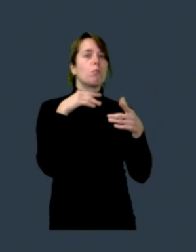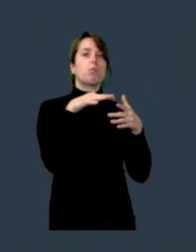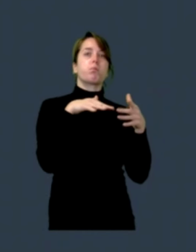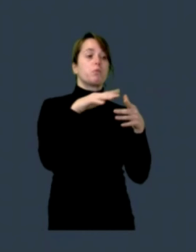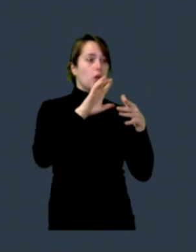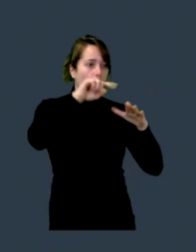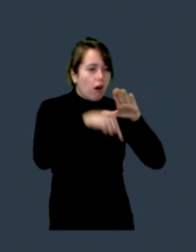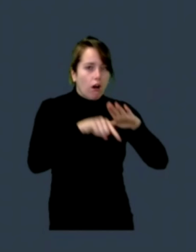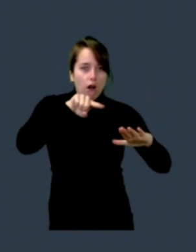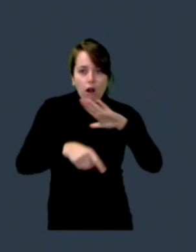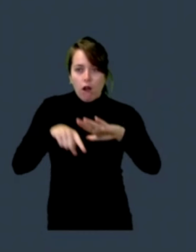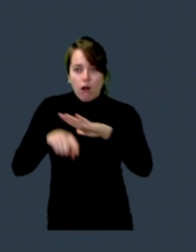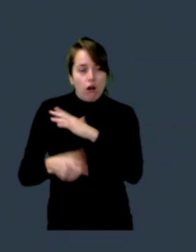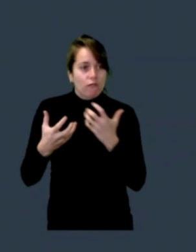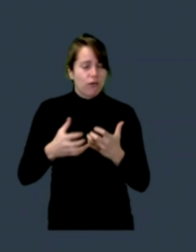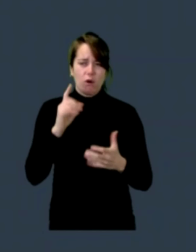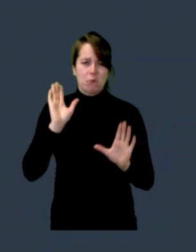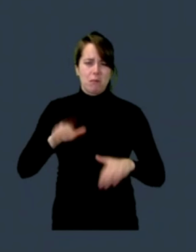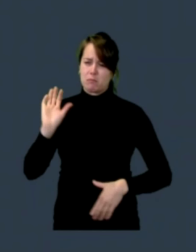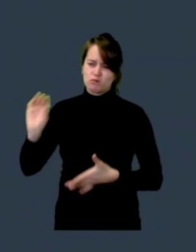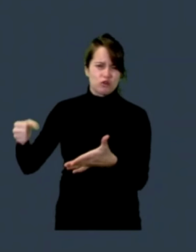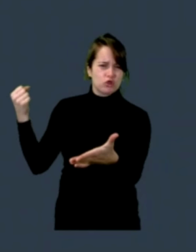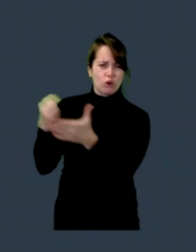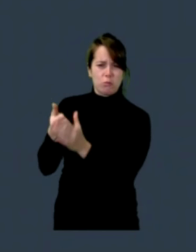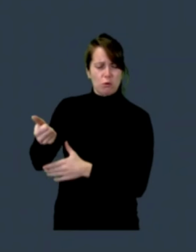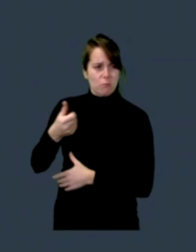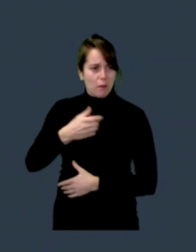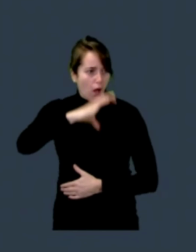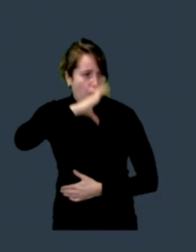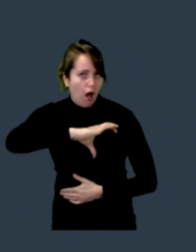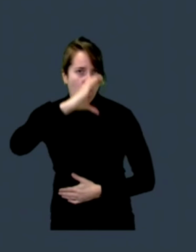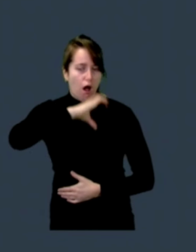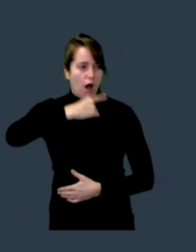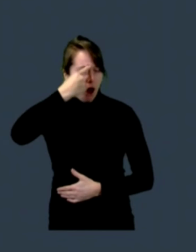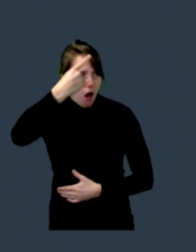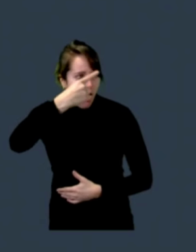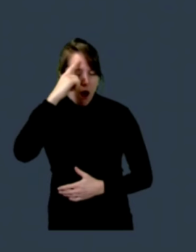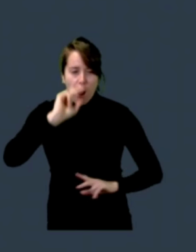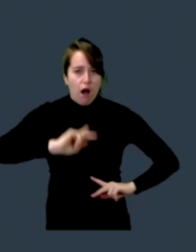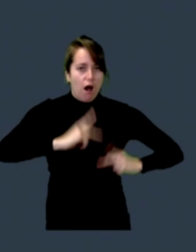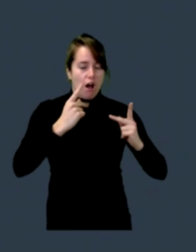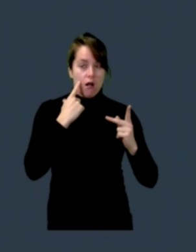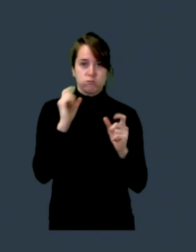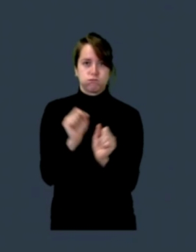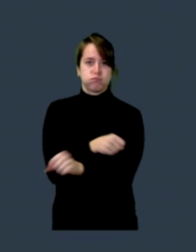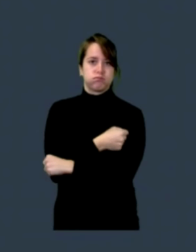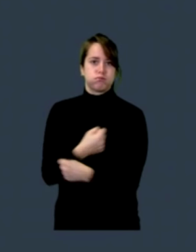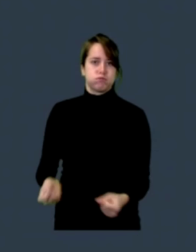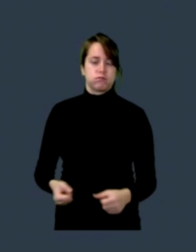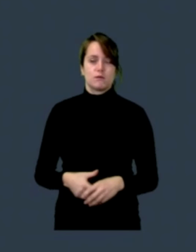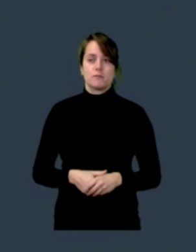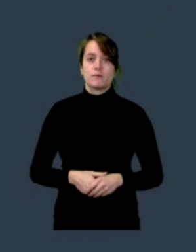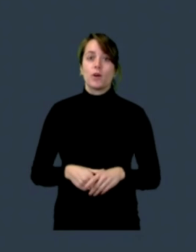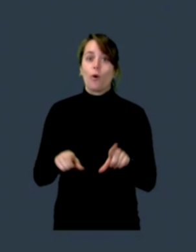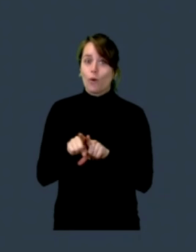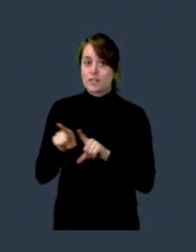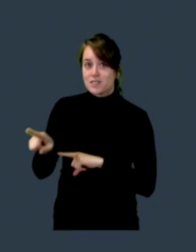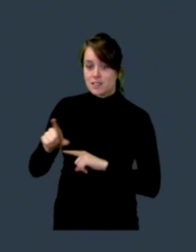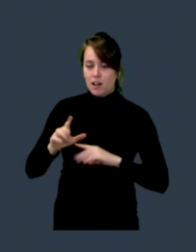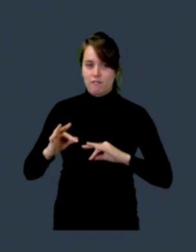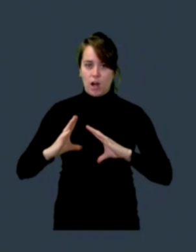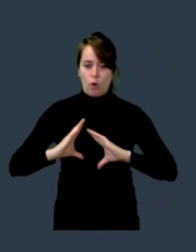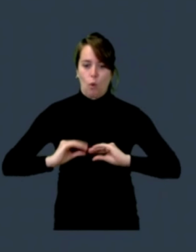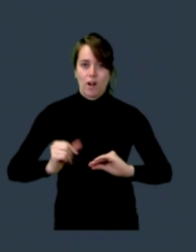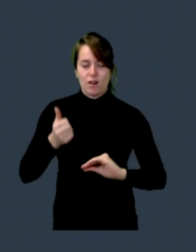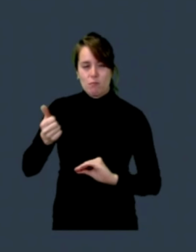est resté avec une acuité, une curiosité qui était extraordinaire. Et surtout, on oublie l'homme de terrain qui aimait les